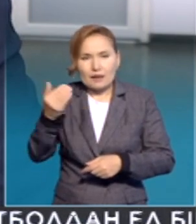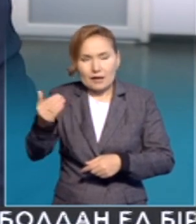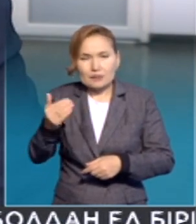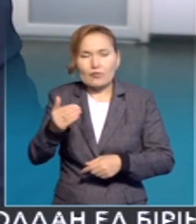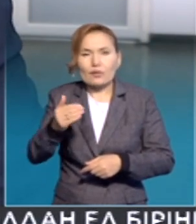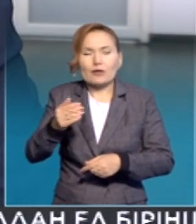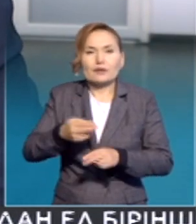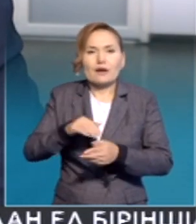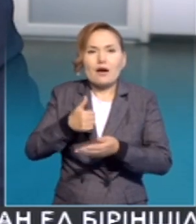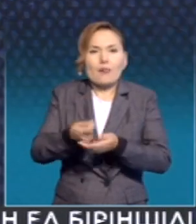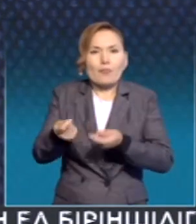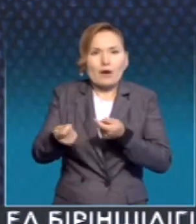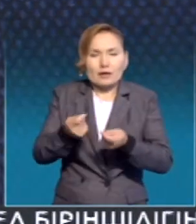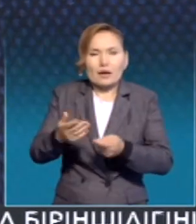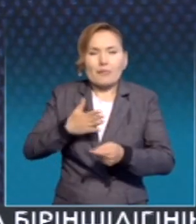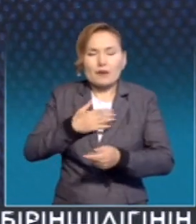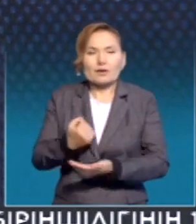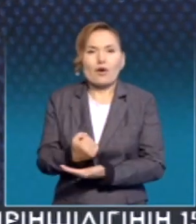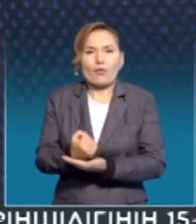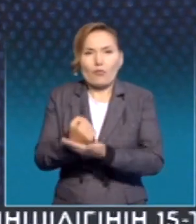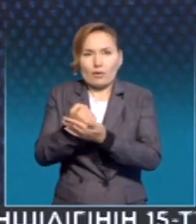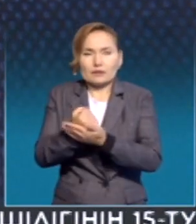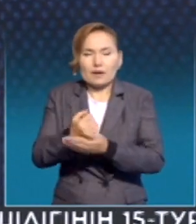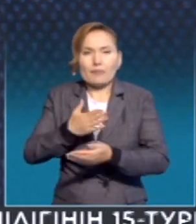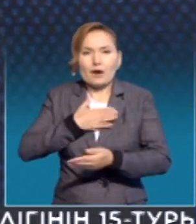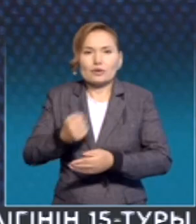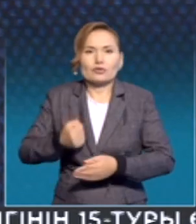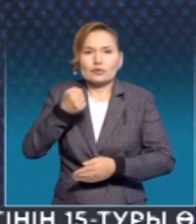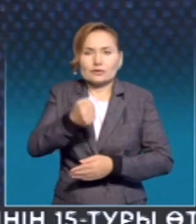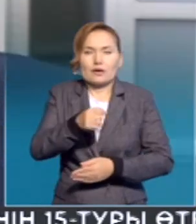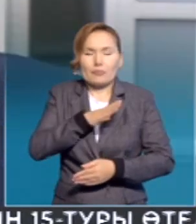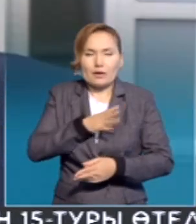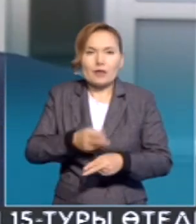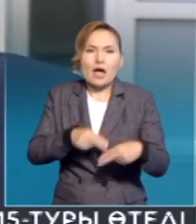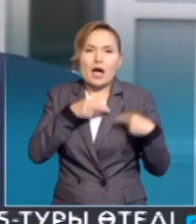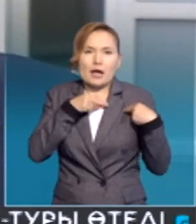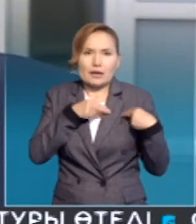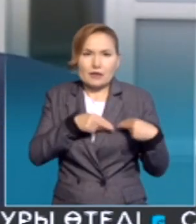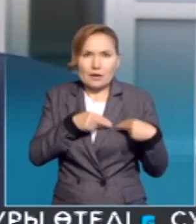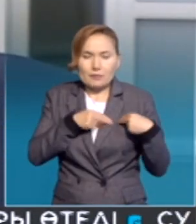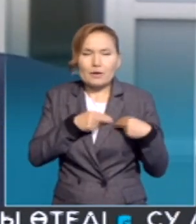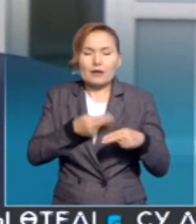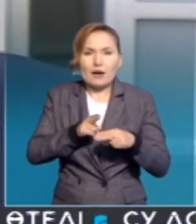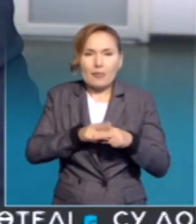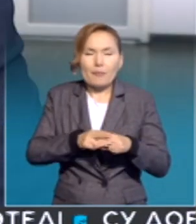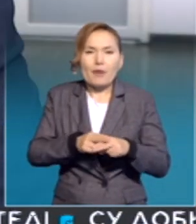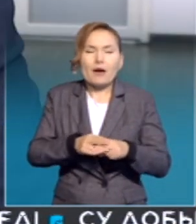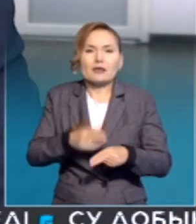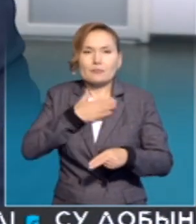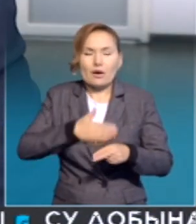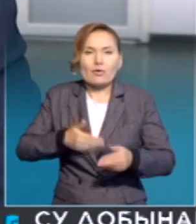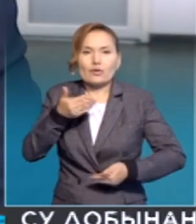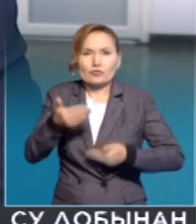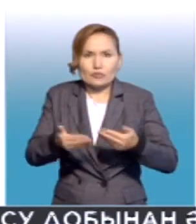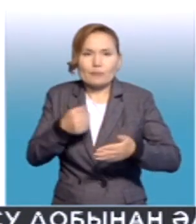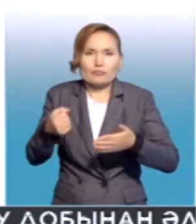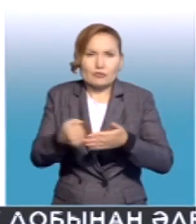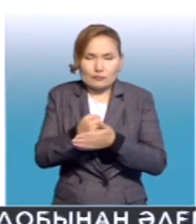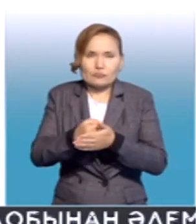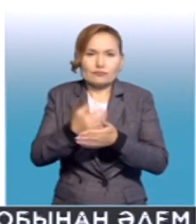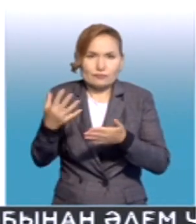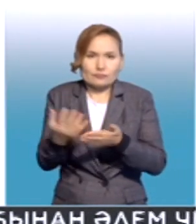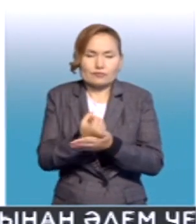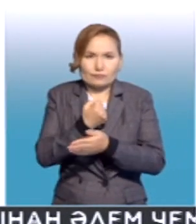қолдаған азаматтарға рахмет. Алғы айтатын бір сөзім бар. Еңбек ақырын жүріп анық бассаң, кез келген дүниеге қолың жетеді.